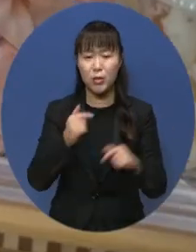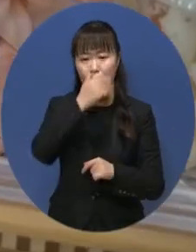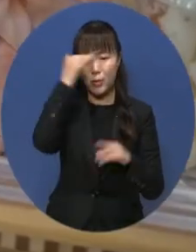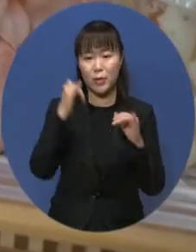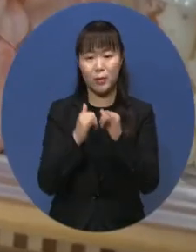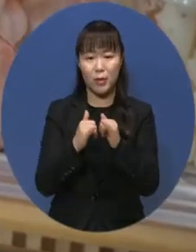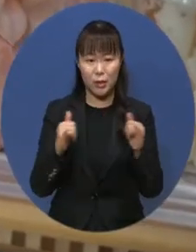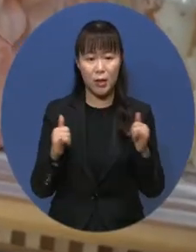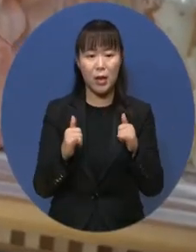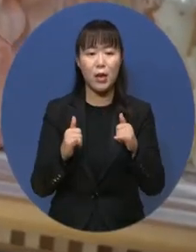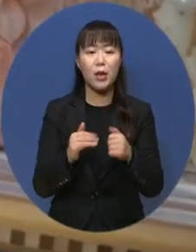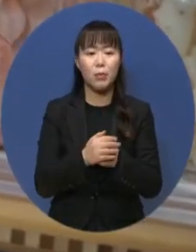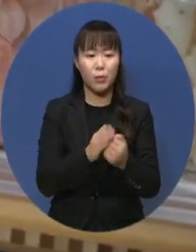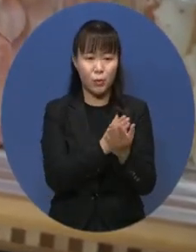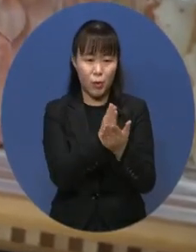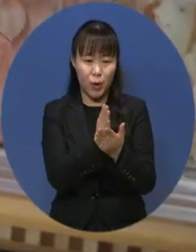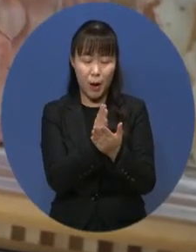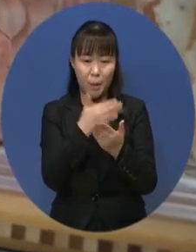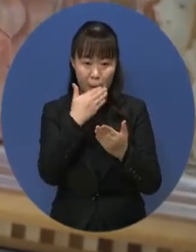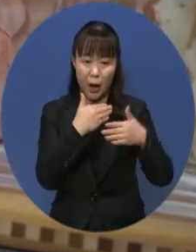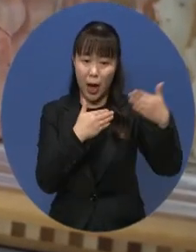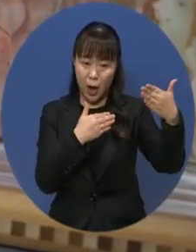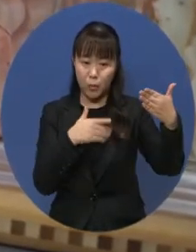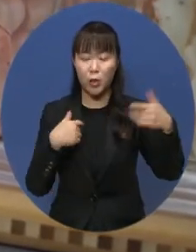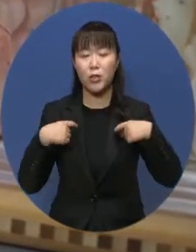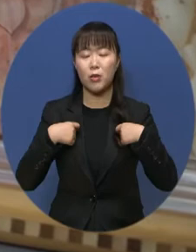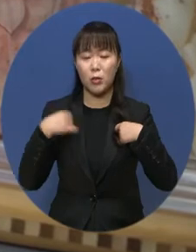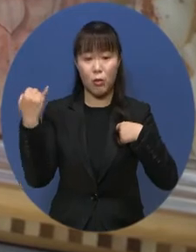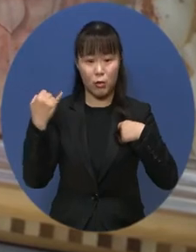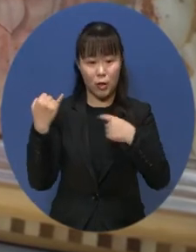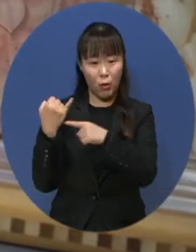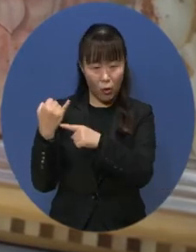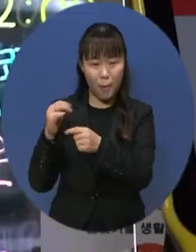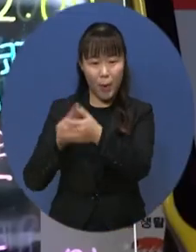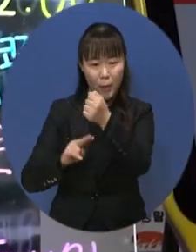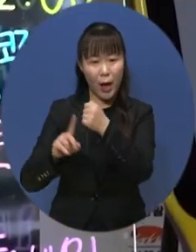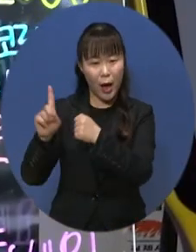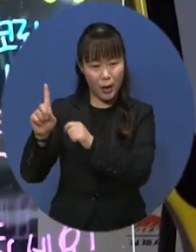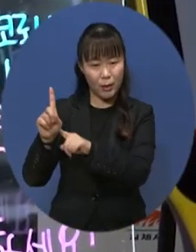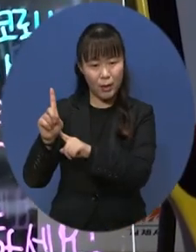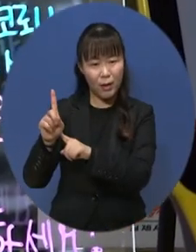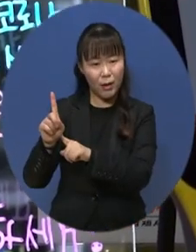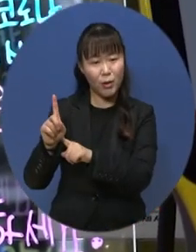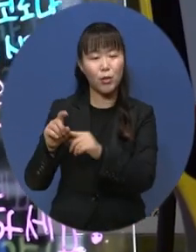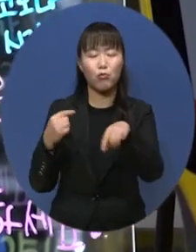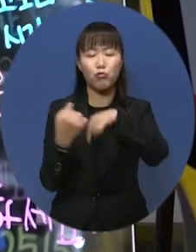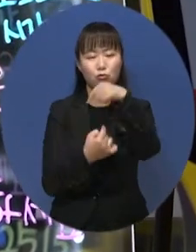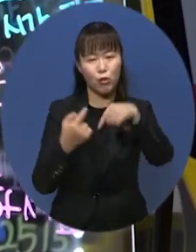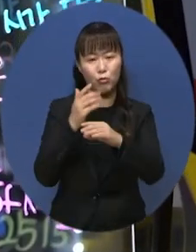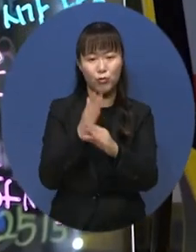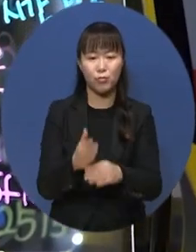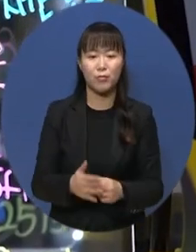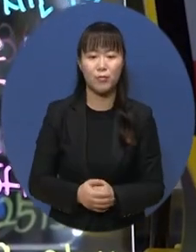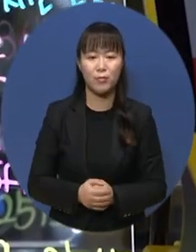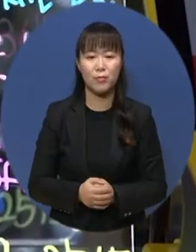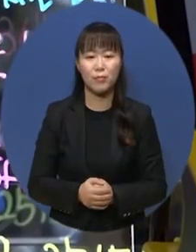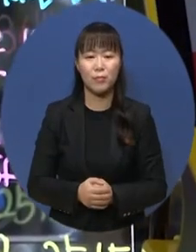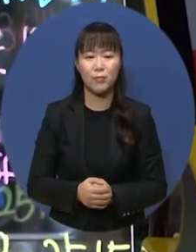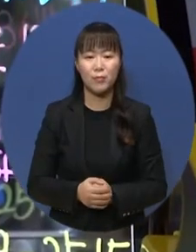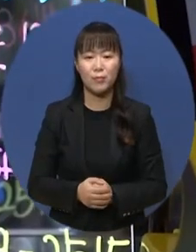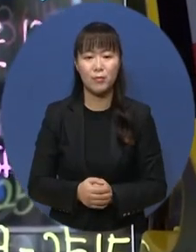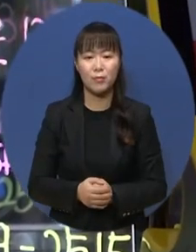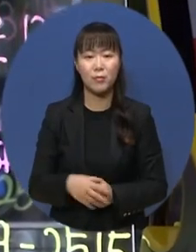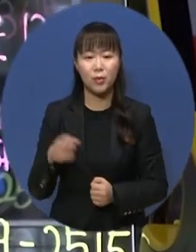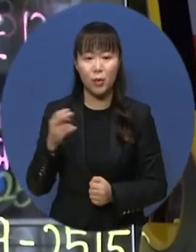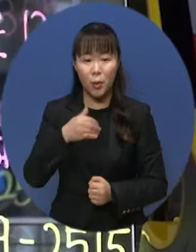청년들이 9개의 요식업과 여성 의류를 판매하는 1개의 소매점 점포를 운영하고 있습니다.